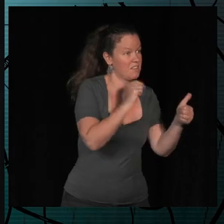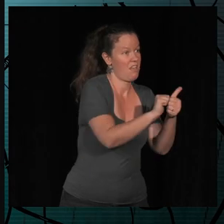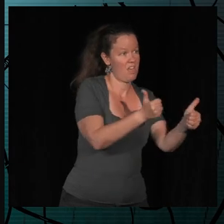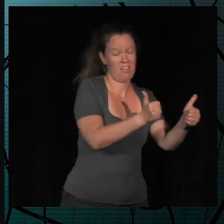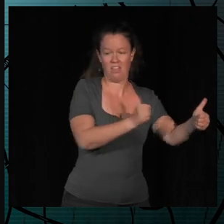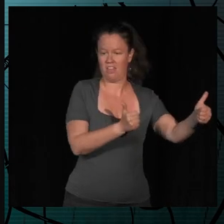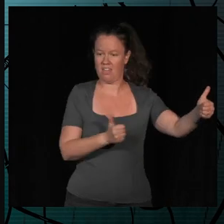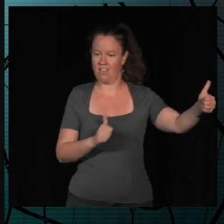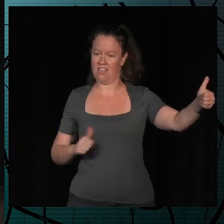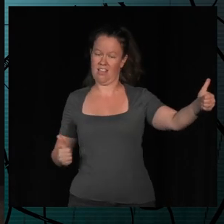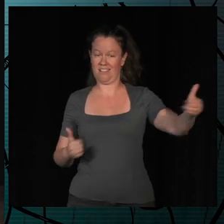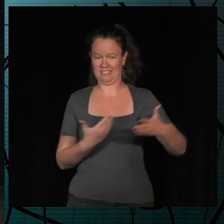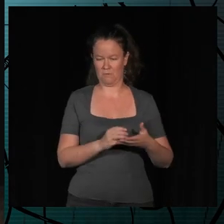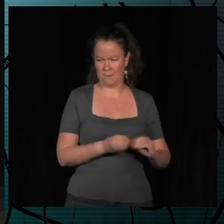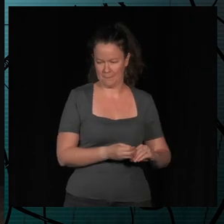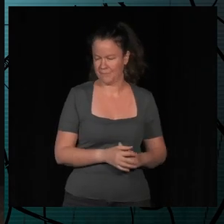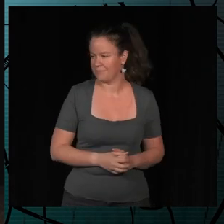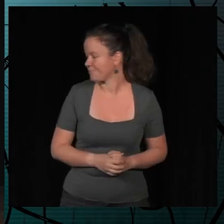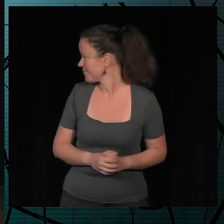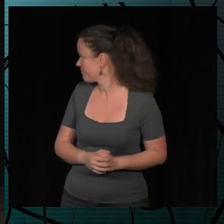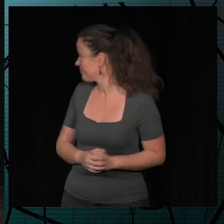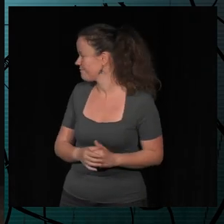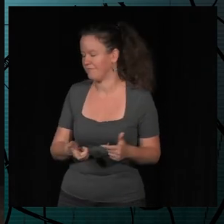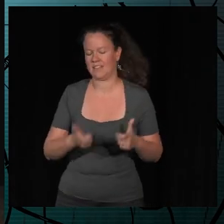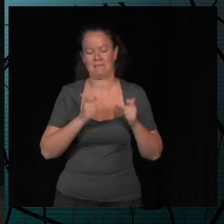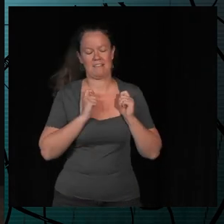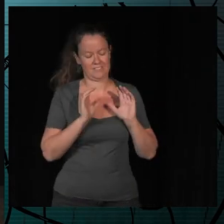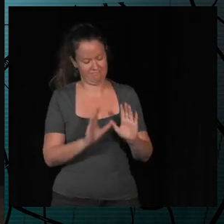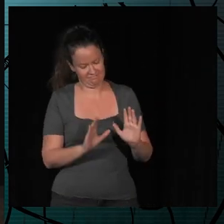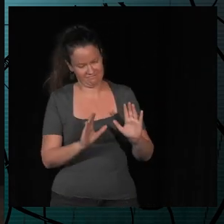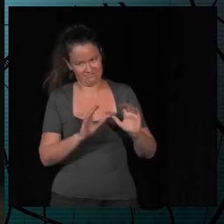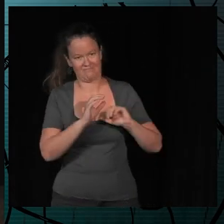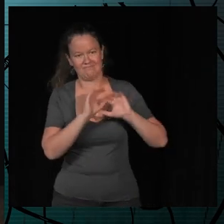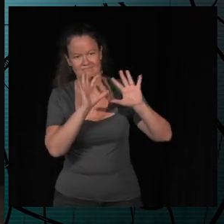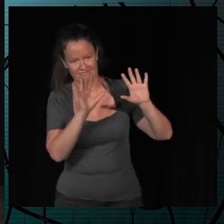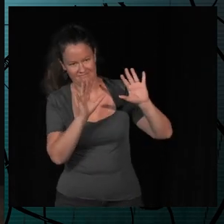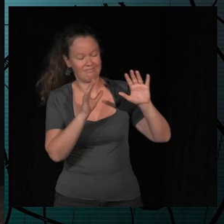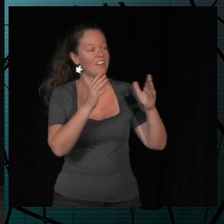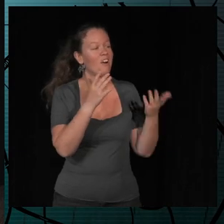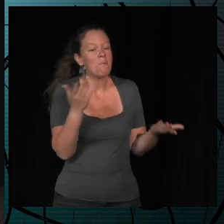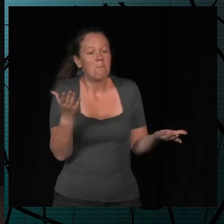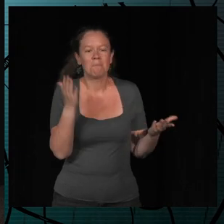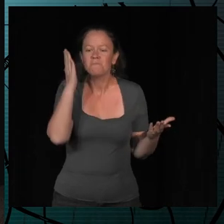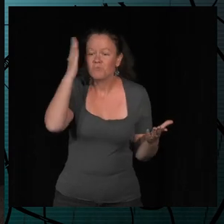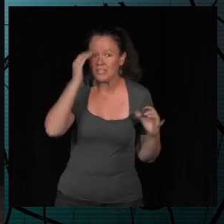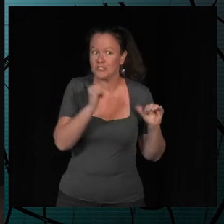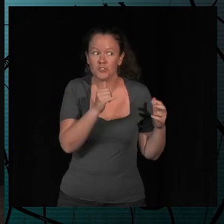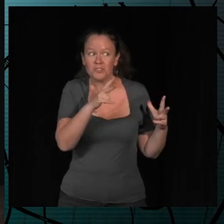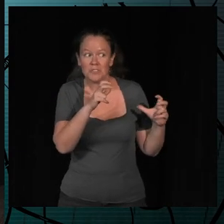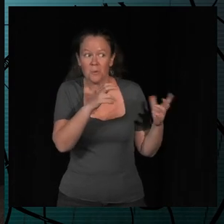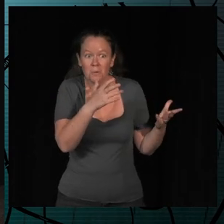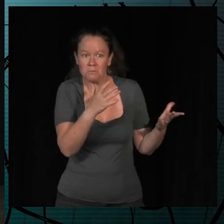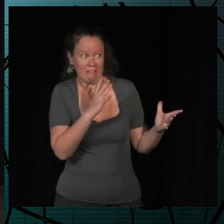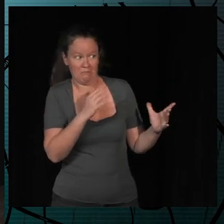chute oui je je voulais juste moduler ce que j'ai dit de fait je sais pas je connais pas votre connaissance sur le jeux vidéo mais si pour dans